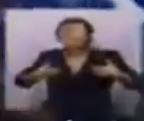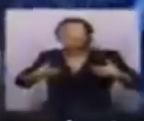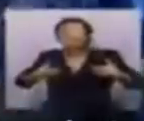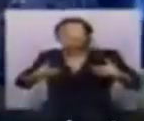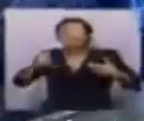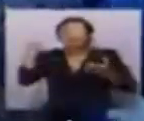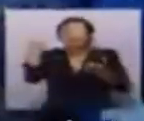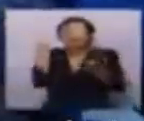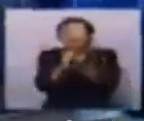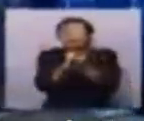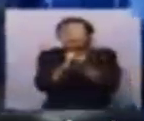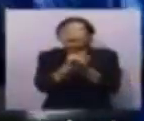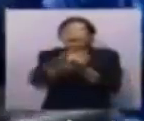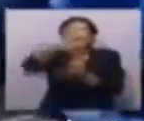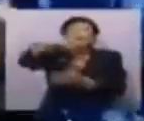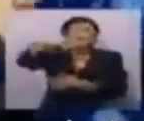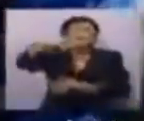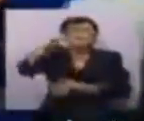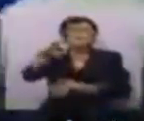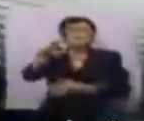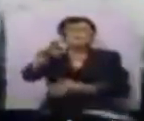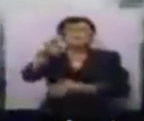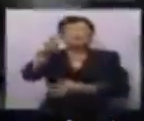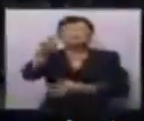mempunyai pas SPR.